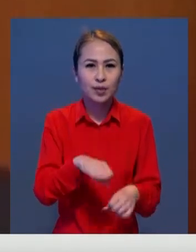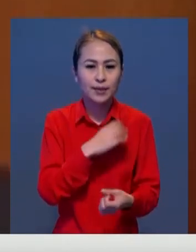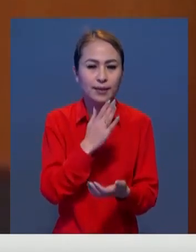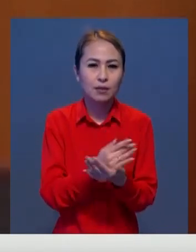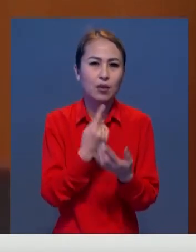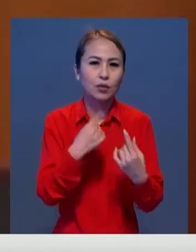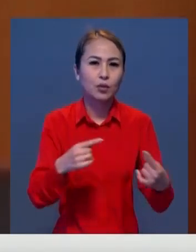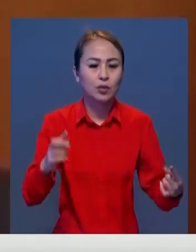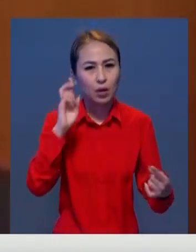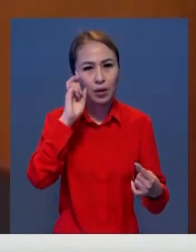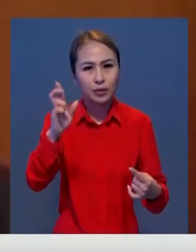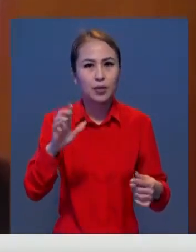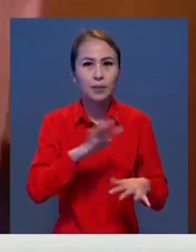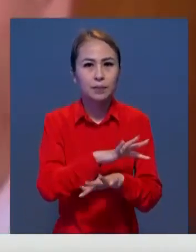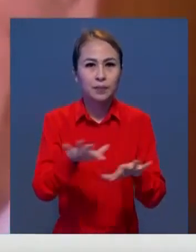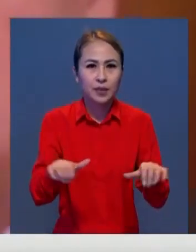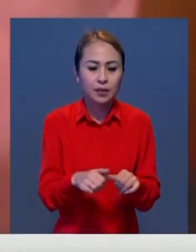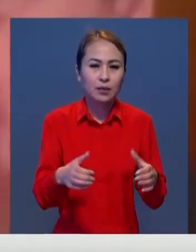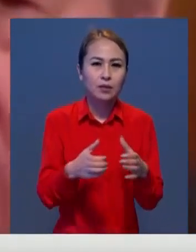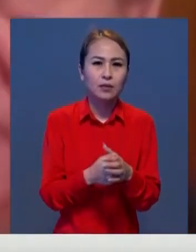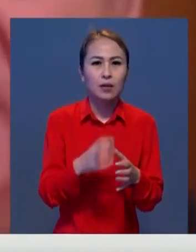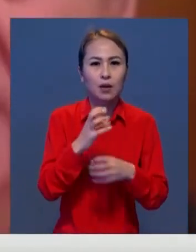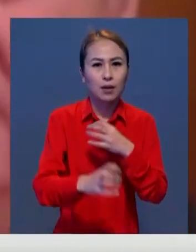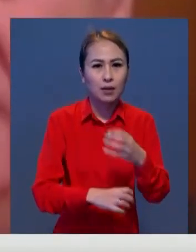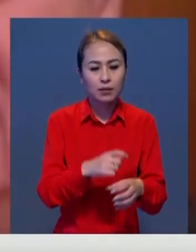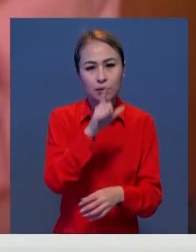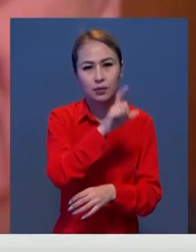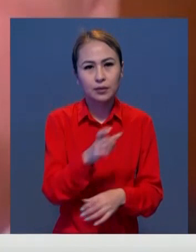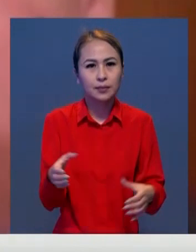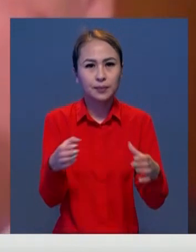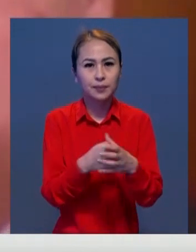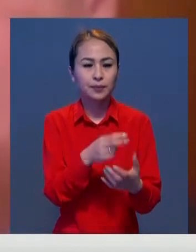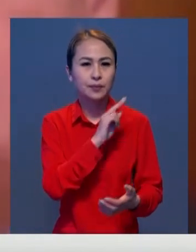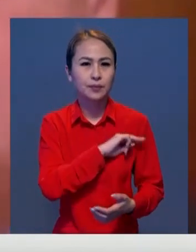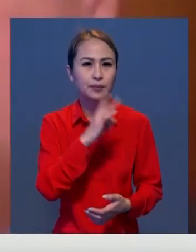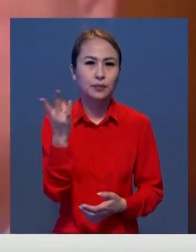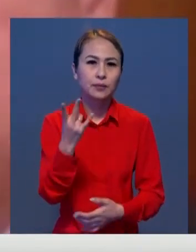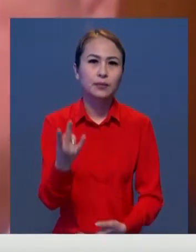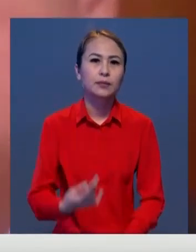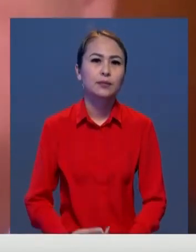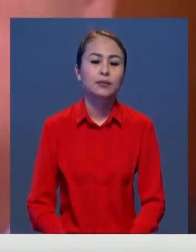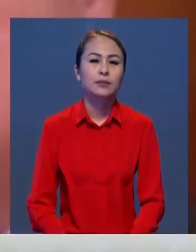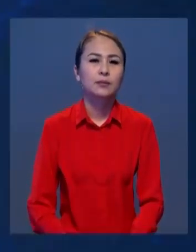түрлі елдердің билігі, халықаралық ұйымдар мен азаматтық қоғам бірлесе әрекет етуі тиіс.